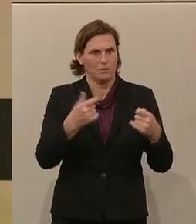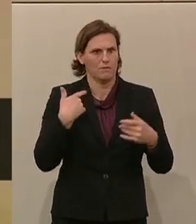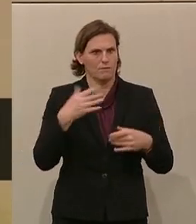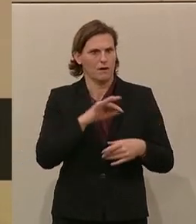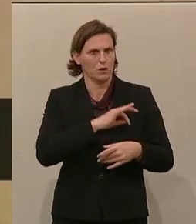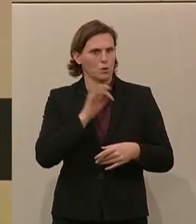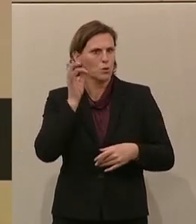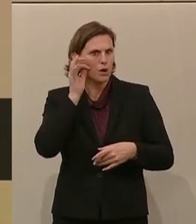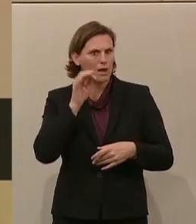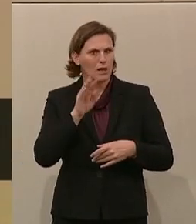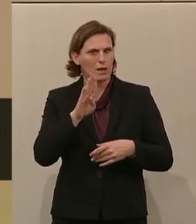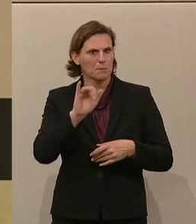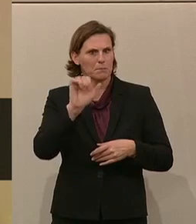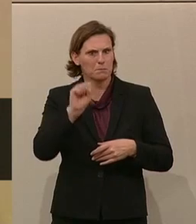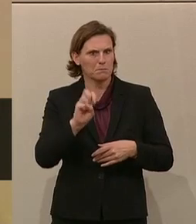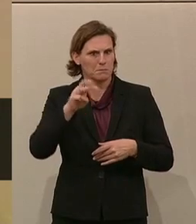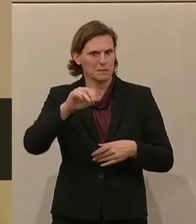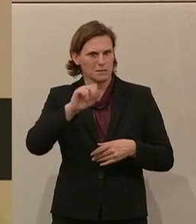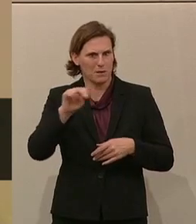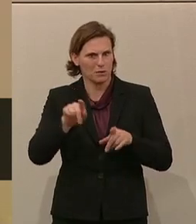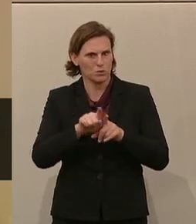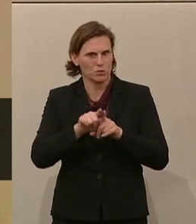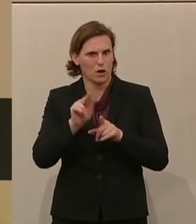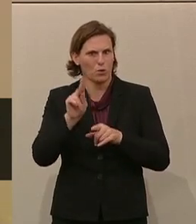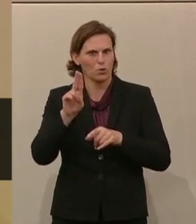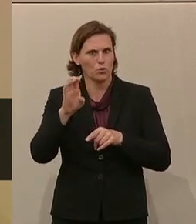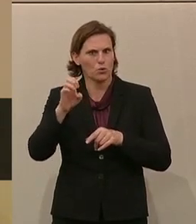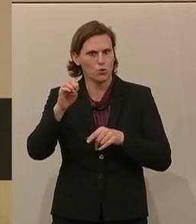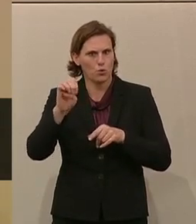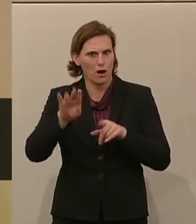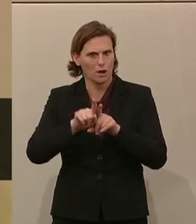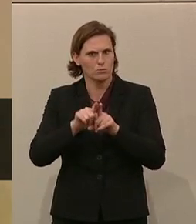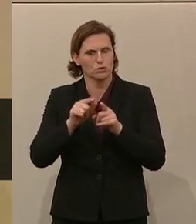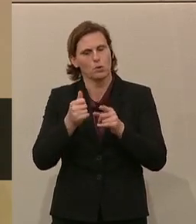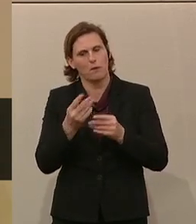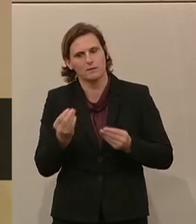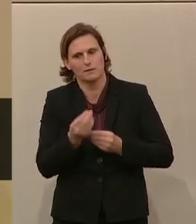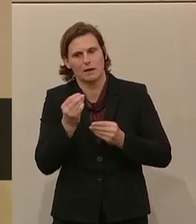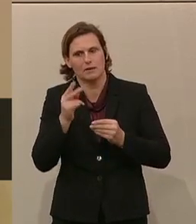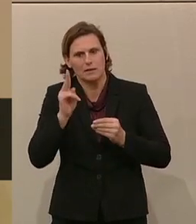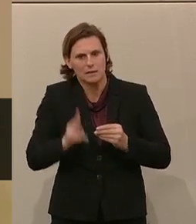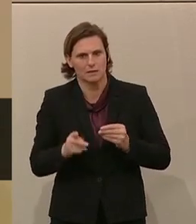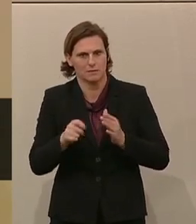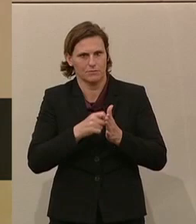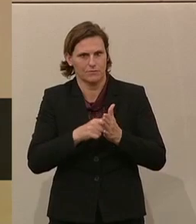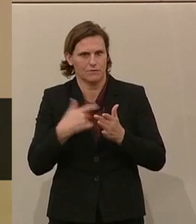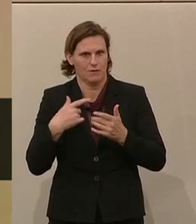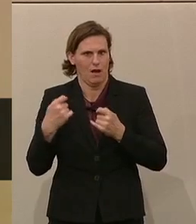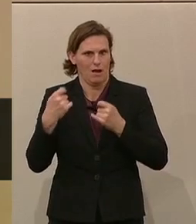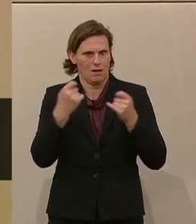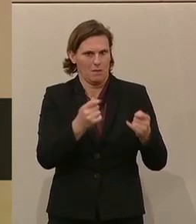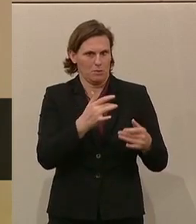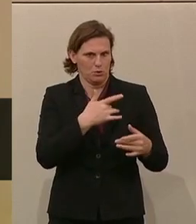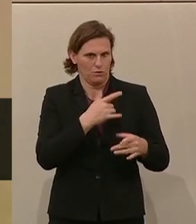Frau Wissmann und Kollegin Kucher muss ich schon ein paar Sachen richtigstellen. Wenn wir uns zwar einig sind in der Sache, was den Antrag betrifft,